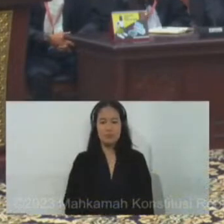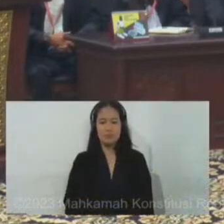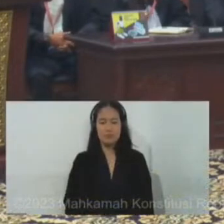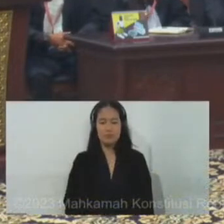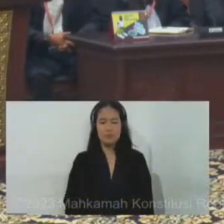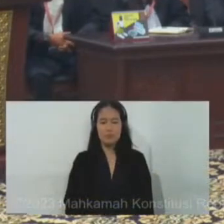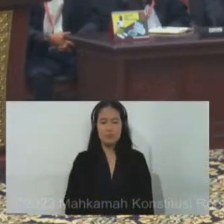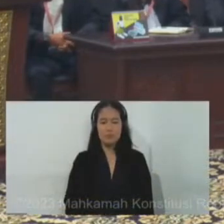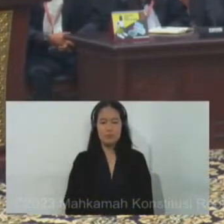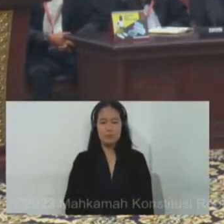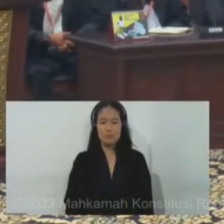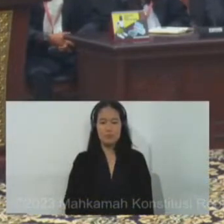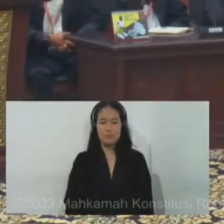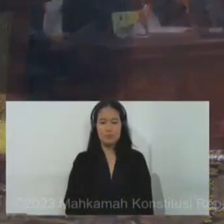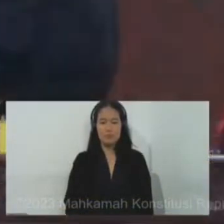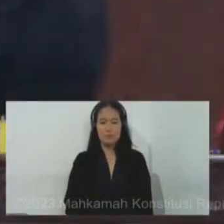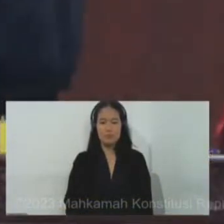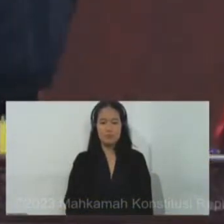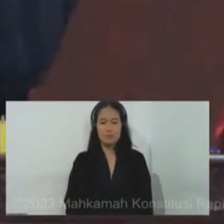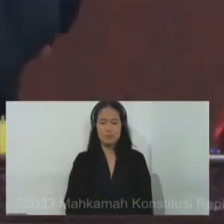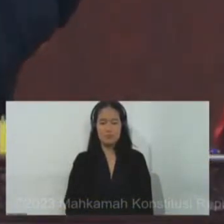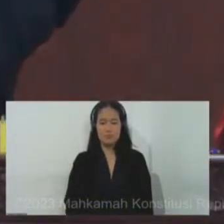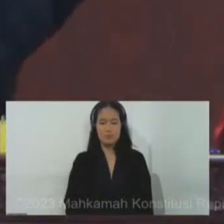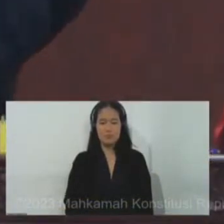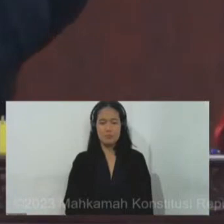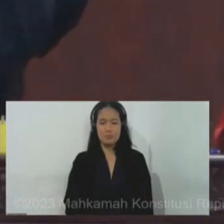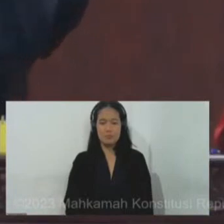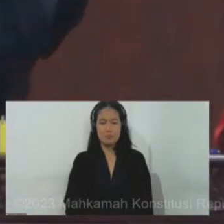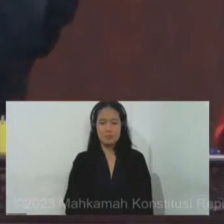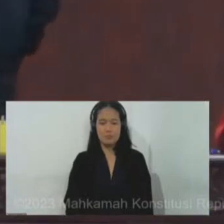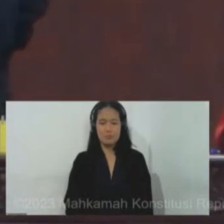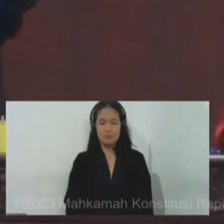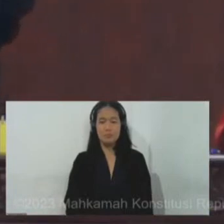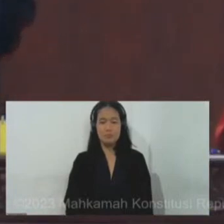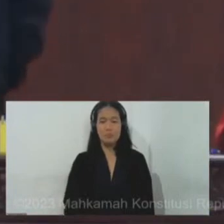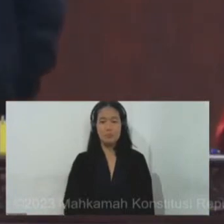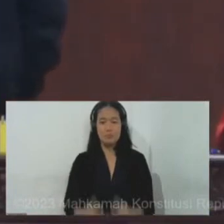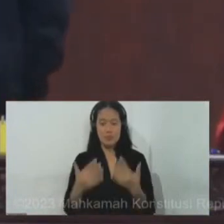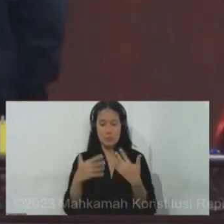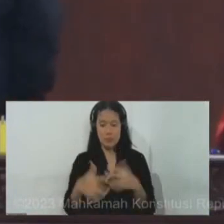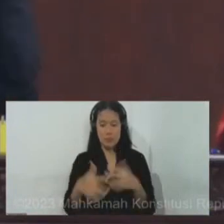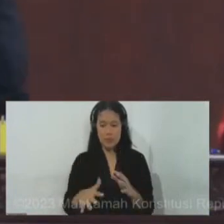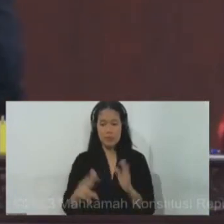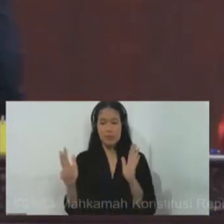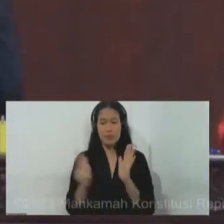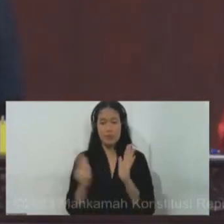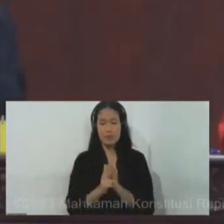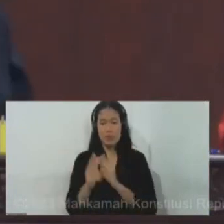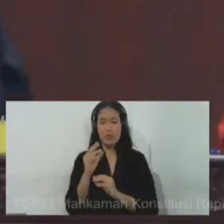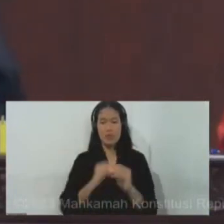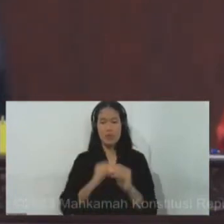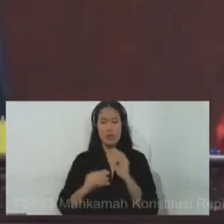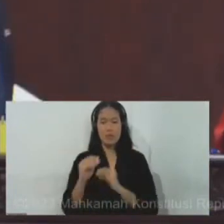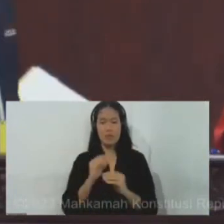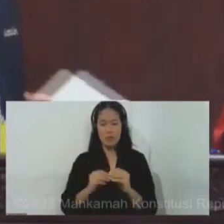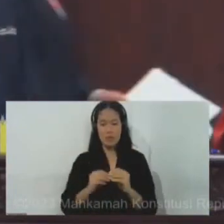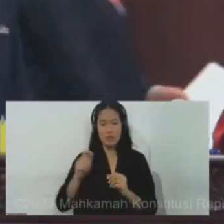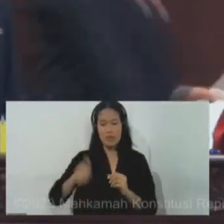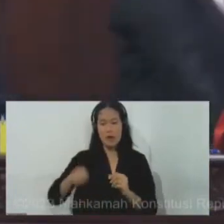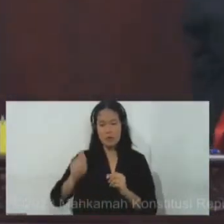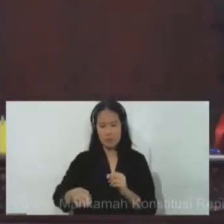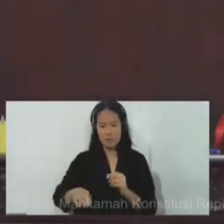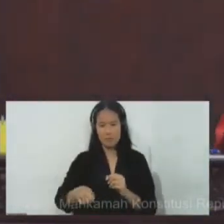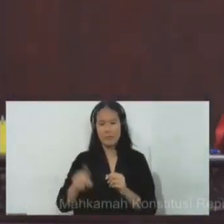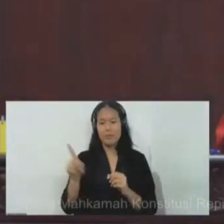dibacakan demikian diputus dalam rapat permusyawaratan Hakim oleh se hakim konstitusi yaitu Anwar Usman